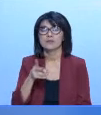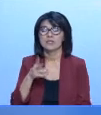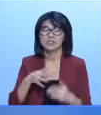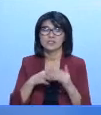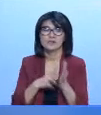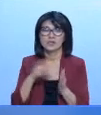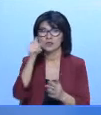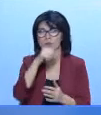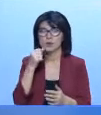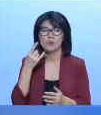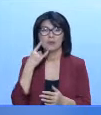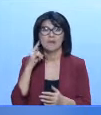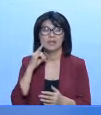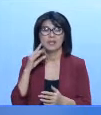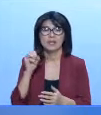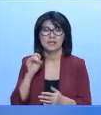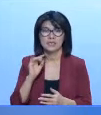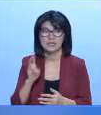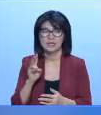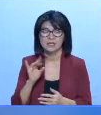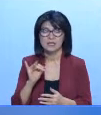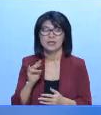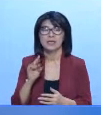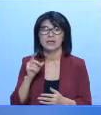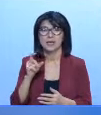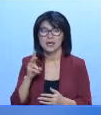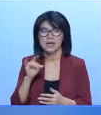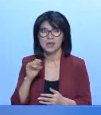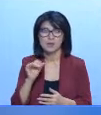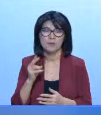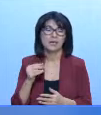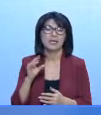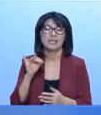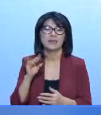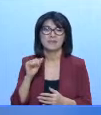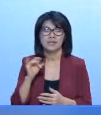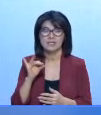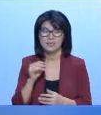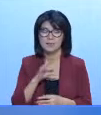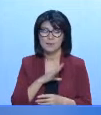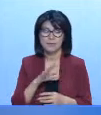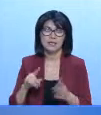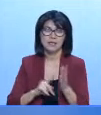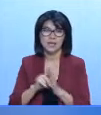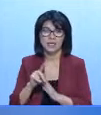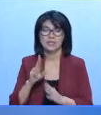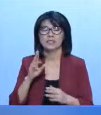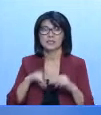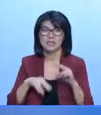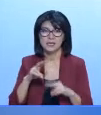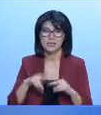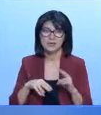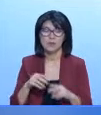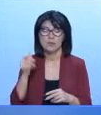2019 жылы Павлодар еркін экономикалық аймақта 6 инвестициялық жобаның құрылысы басталды. Өткен жылы өңірге